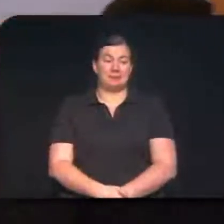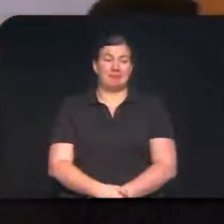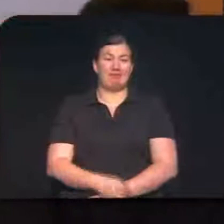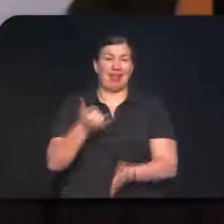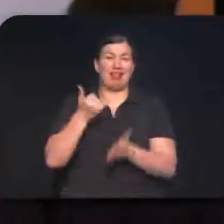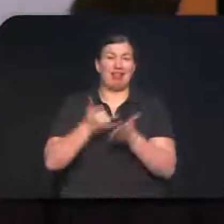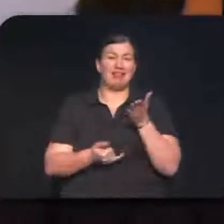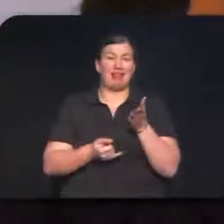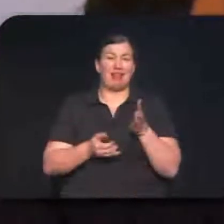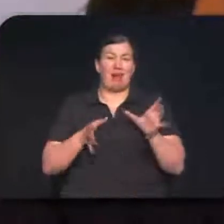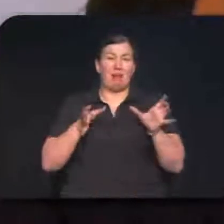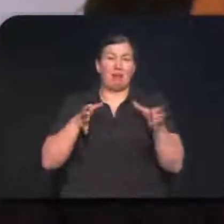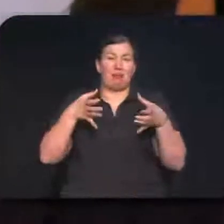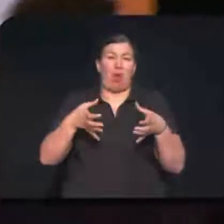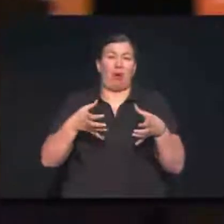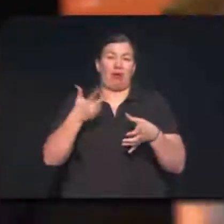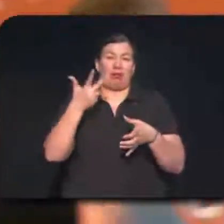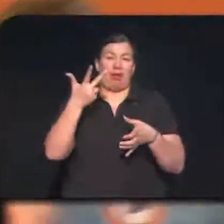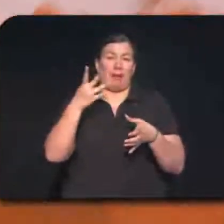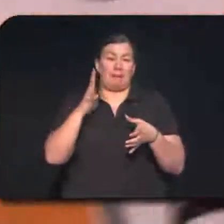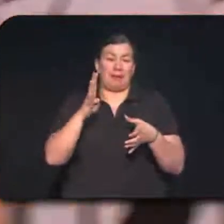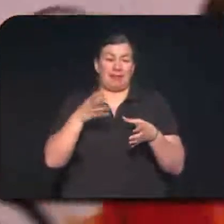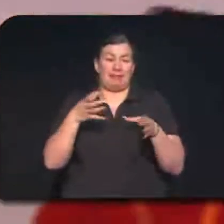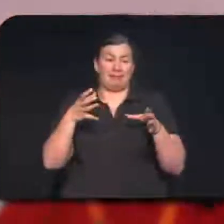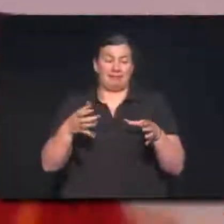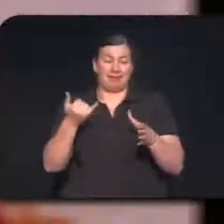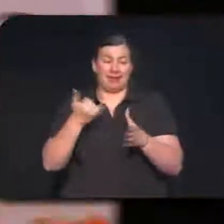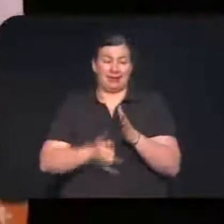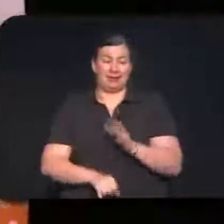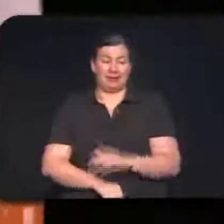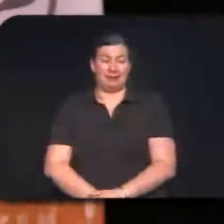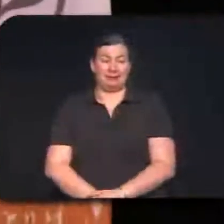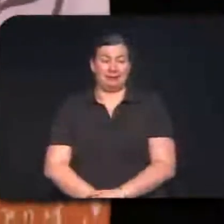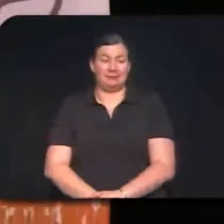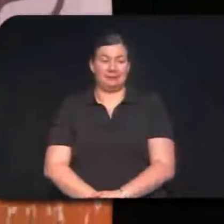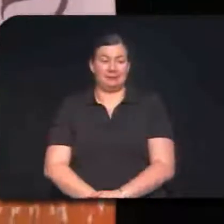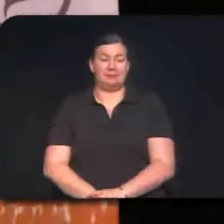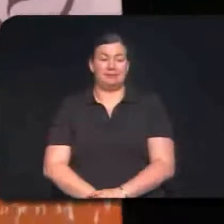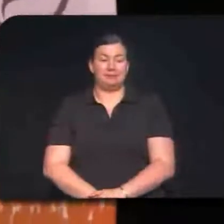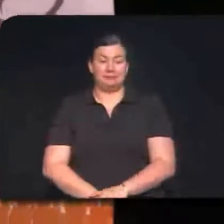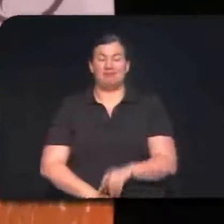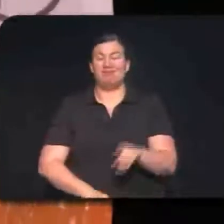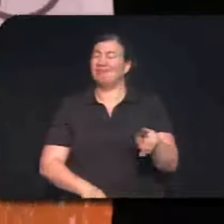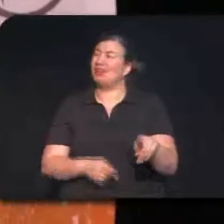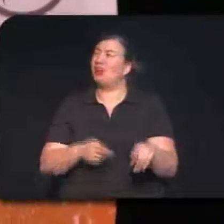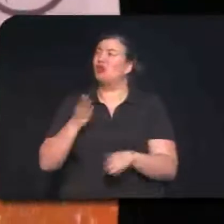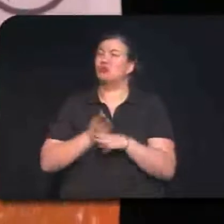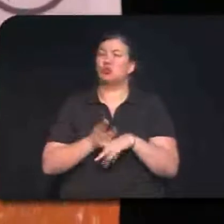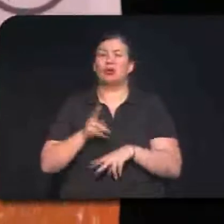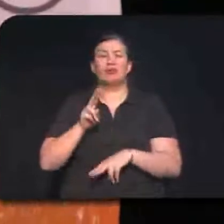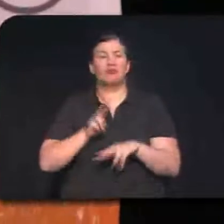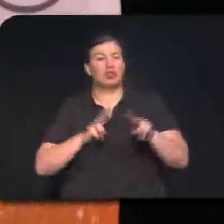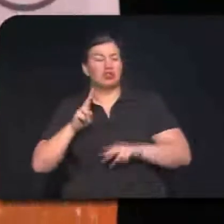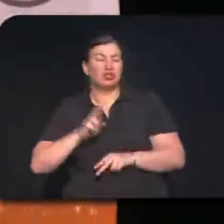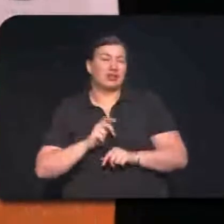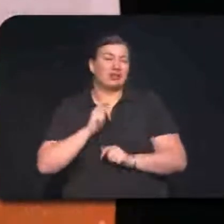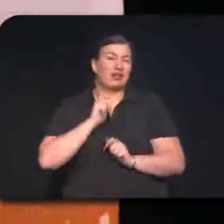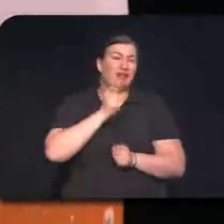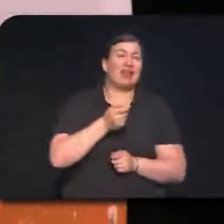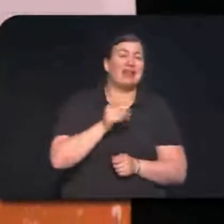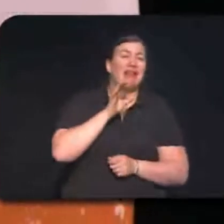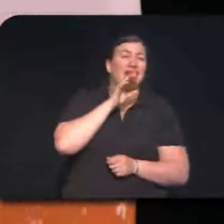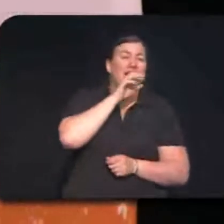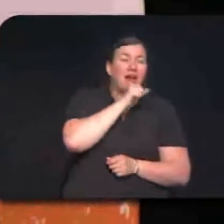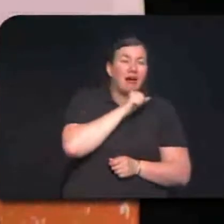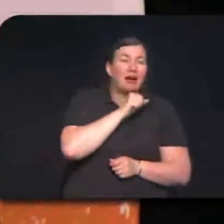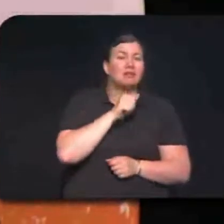ist der letzte aus dem Block 3b ja es wurde schon verschiedentlich erwähnt geheim nachvollziehbar und